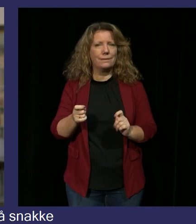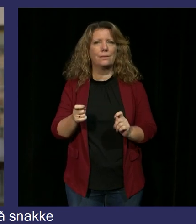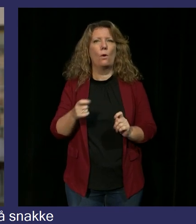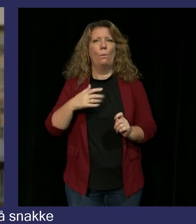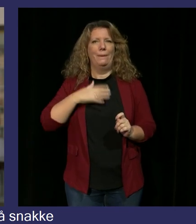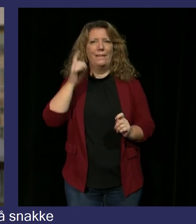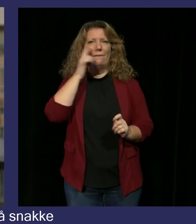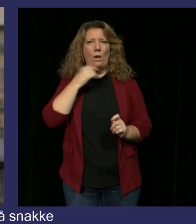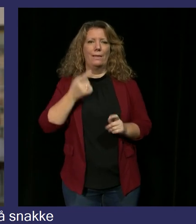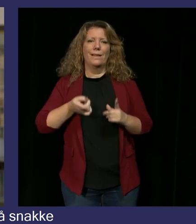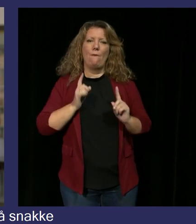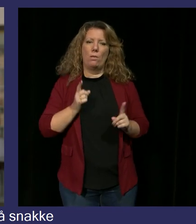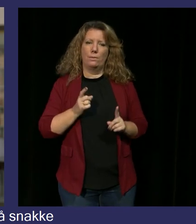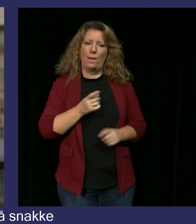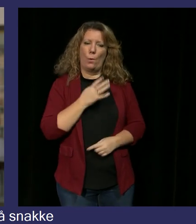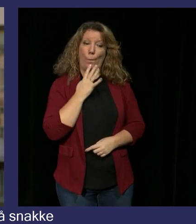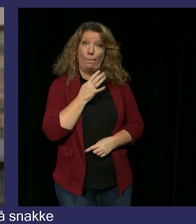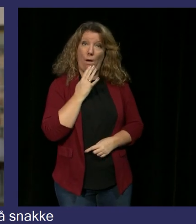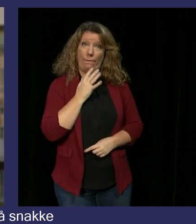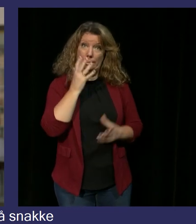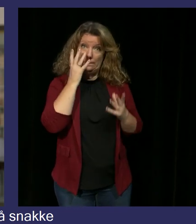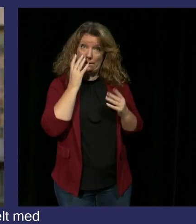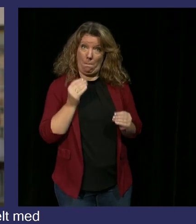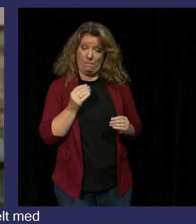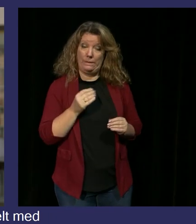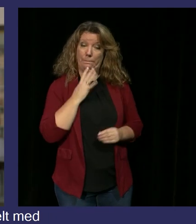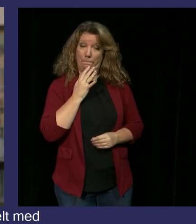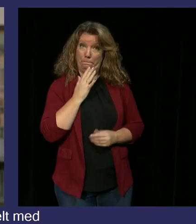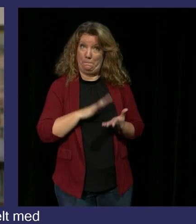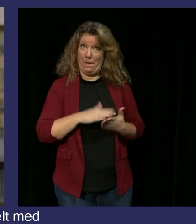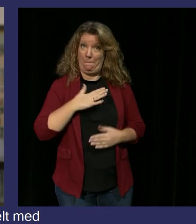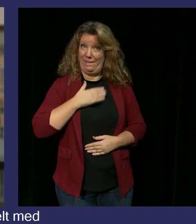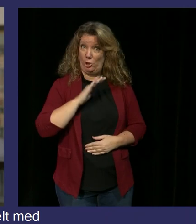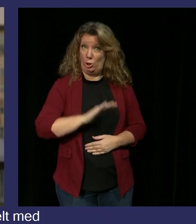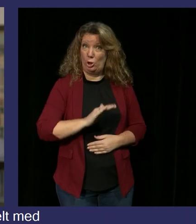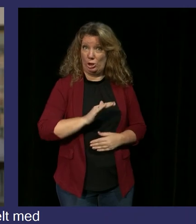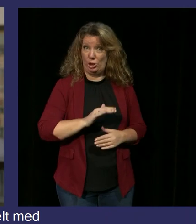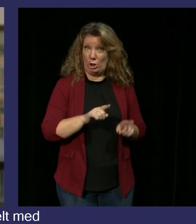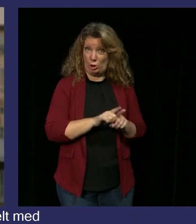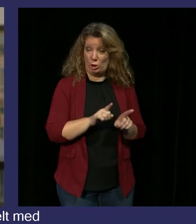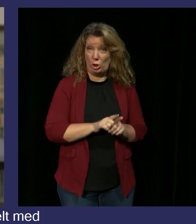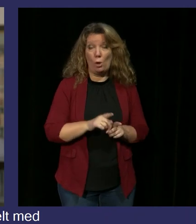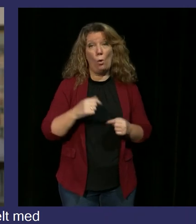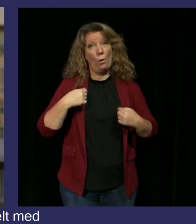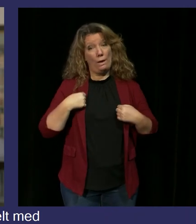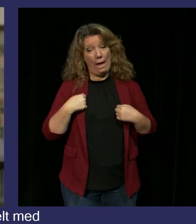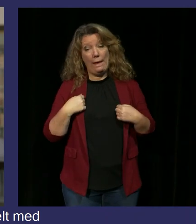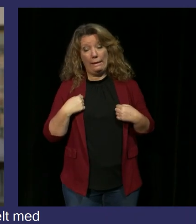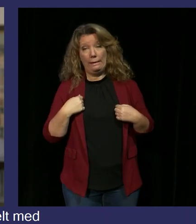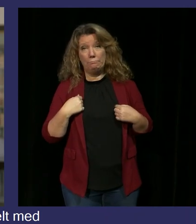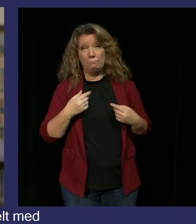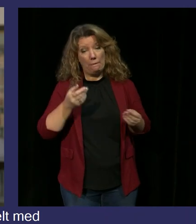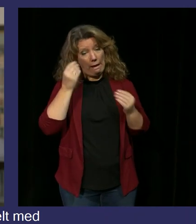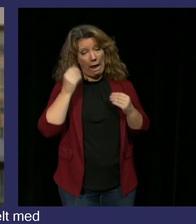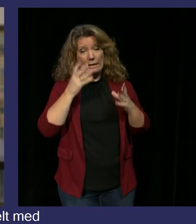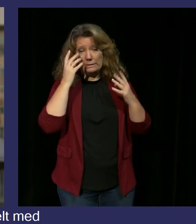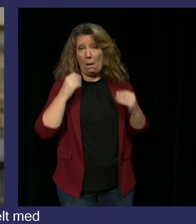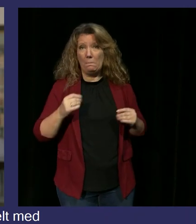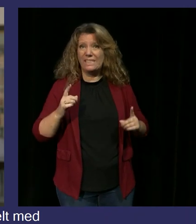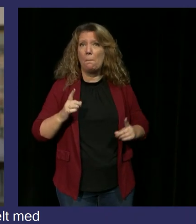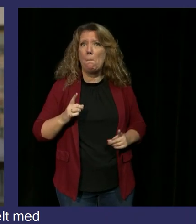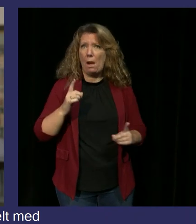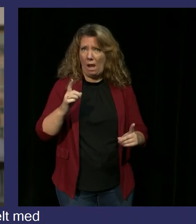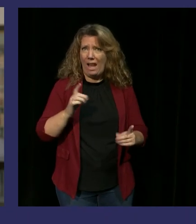foreldrene mine å snakke samisk til den yngste søstra mi. Og så lærte jeg samisk da, parallelt med henne, kan du si, opp